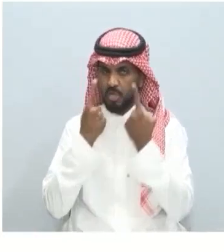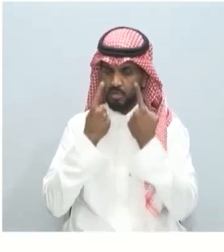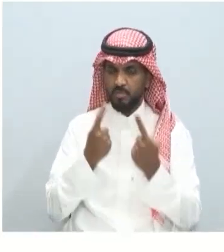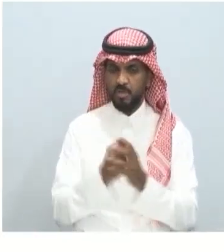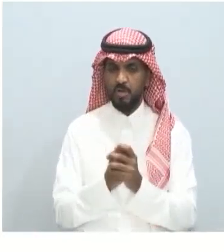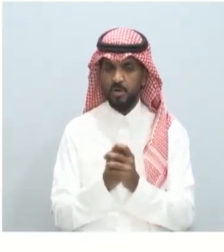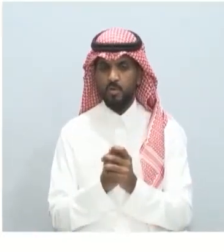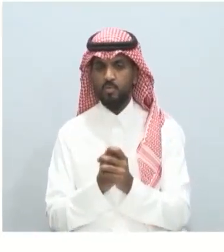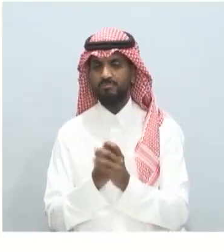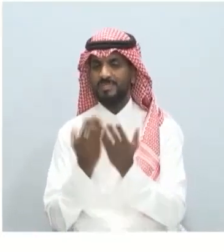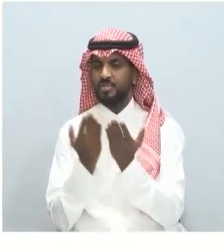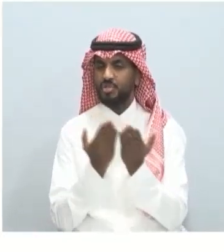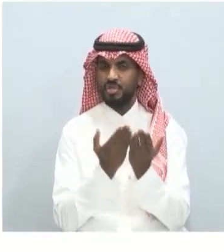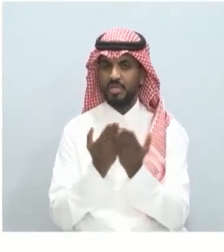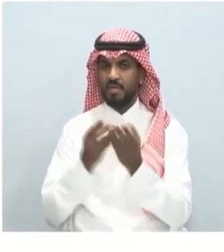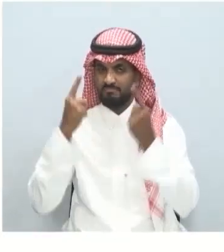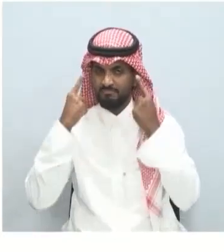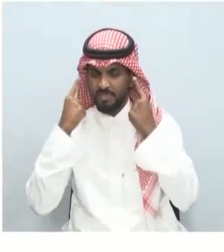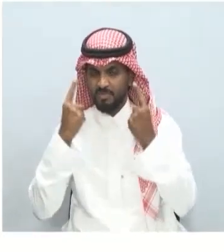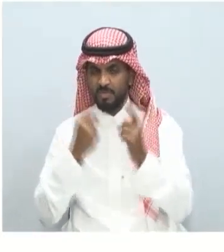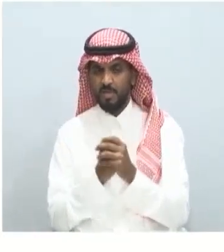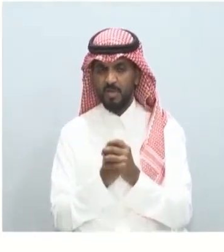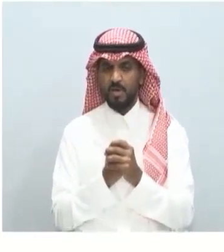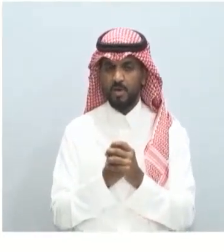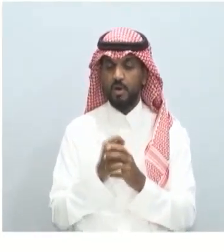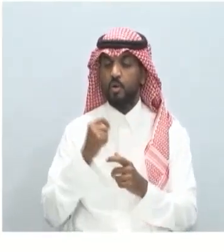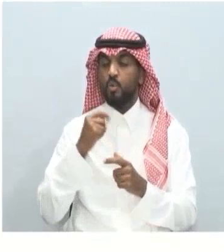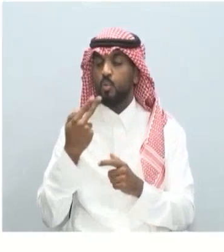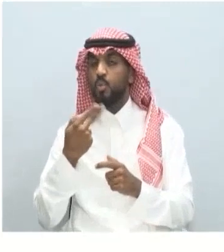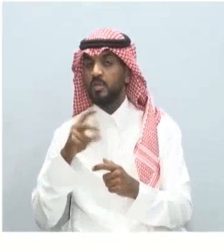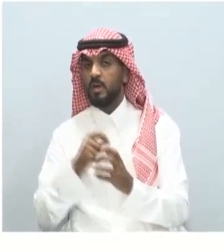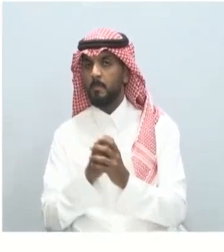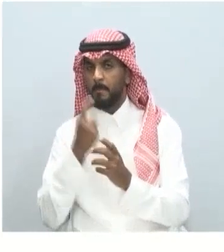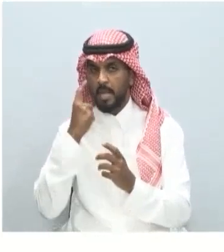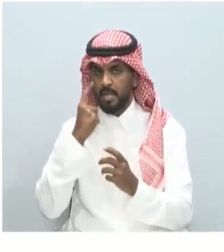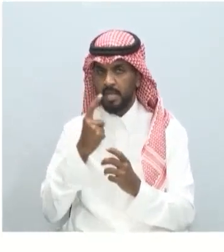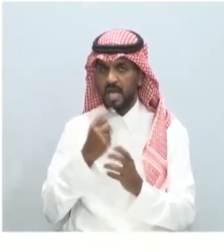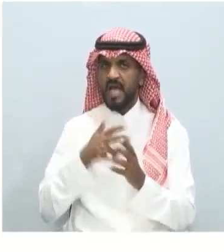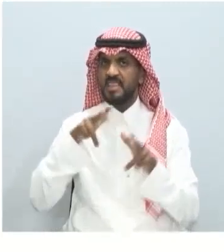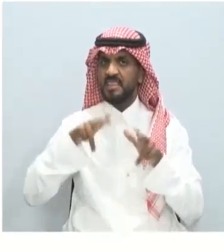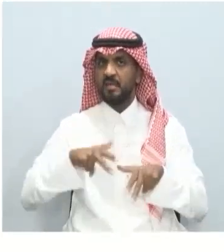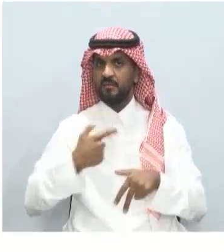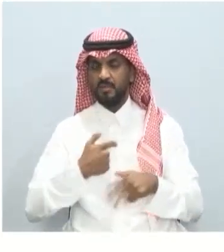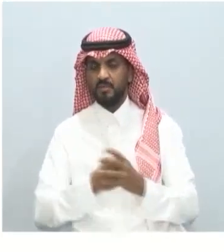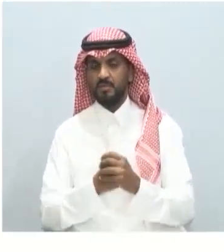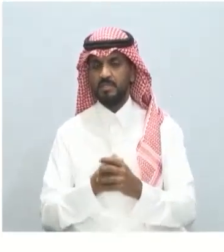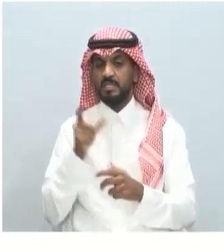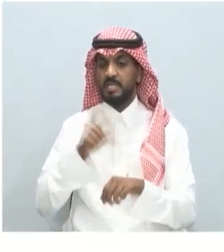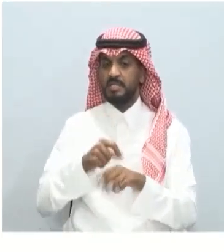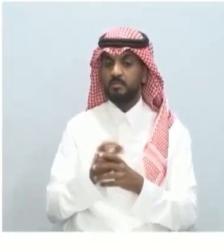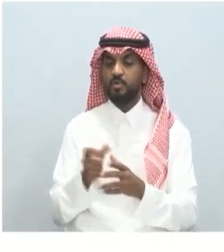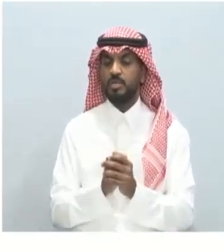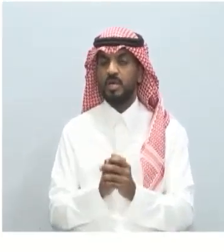قطعه شعريه طرب لها او عظه بليغه اثرت في عقله ووجدانه ان سسان بكونه